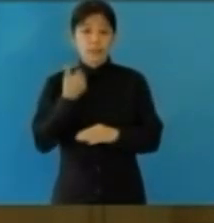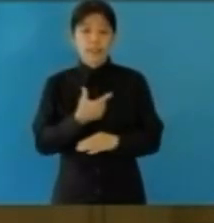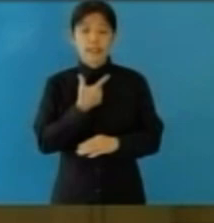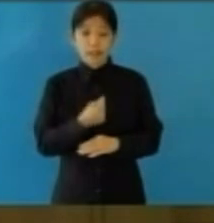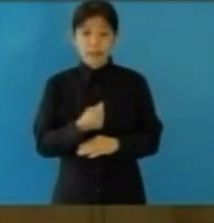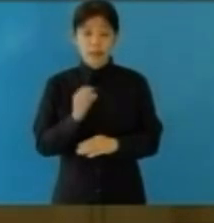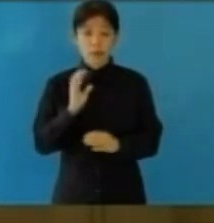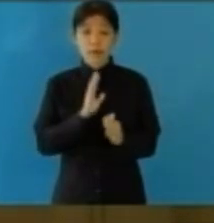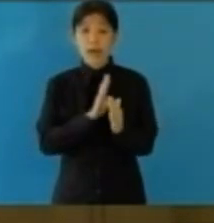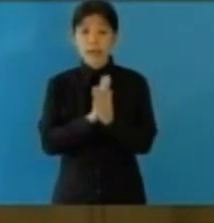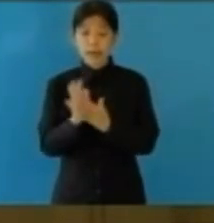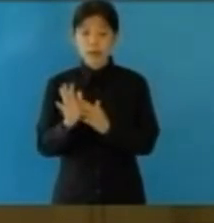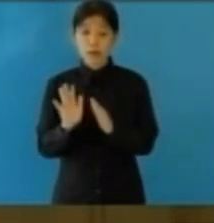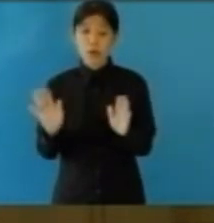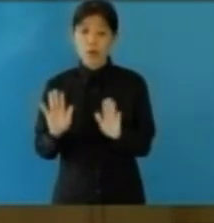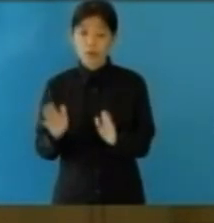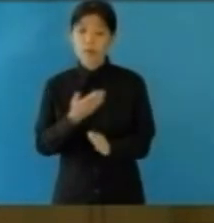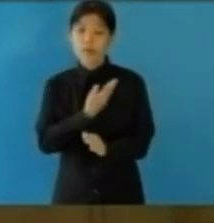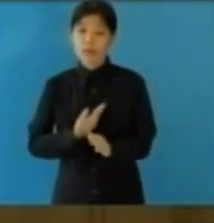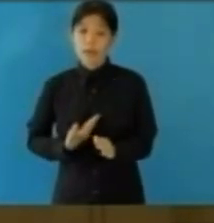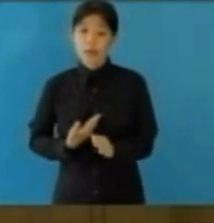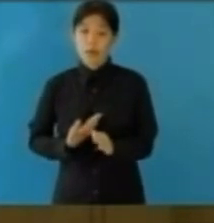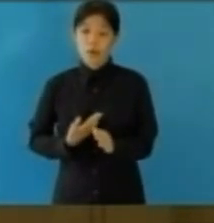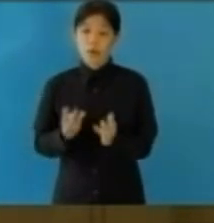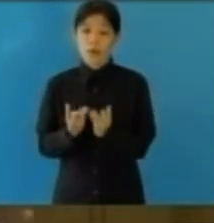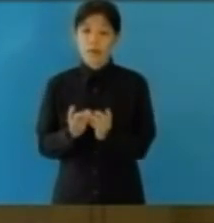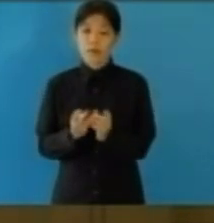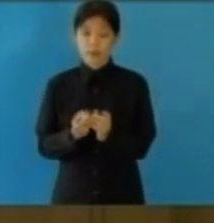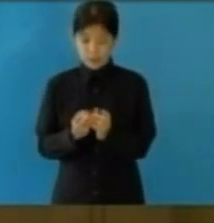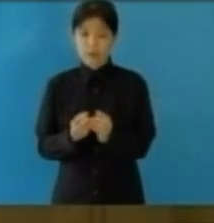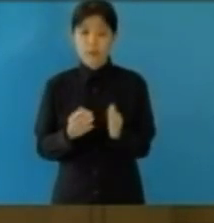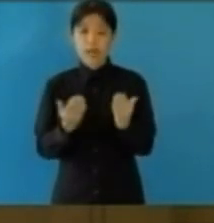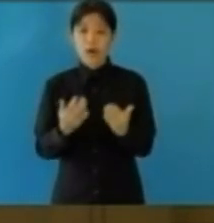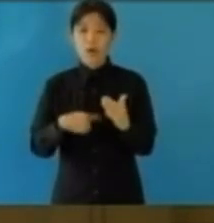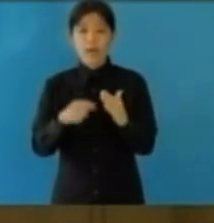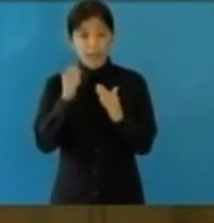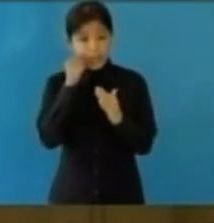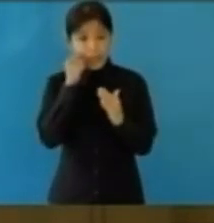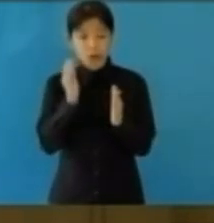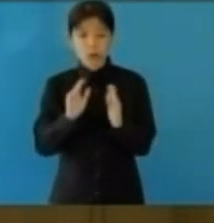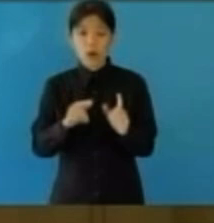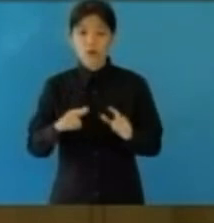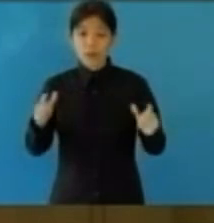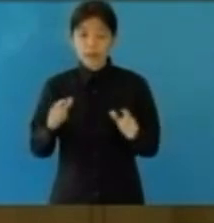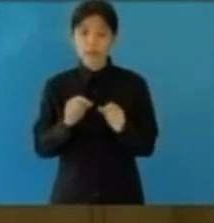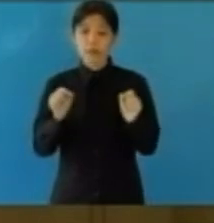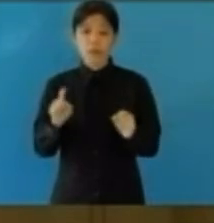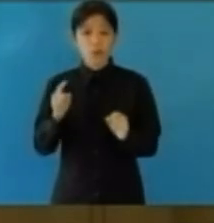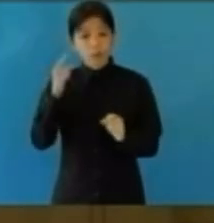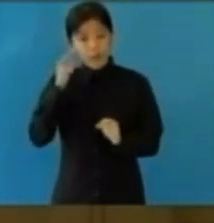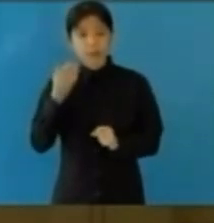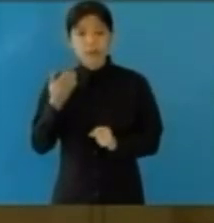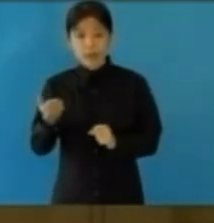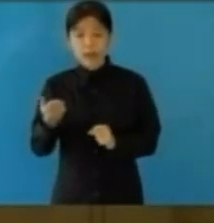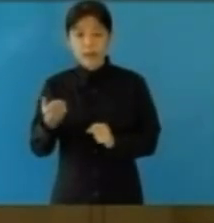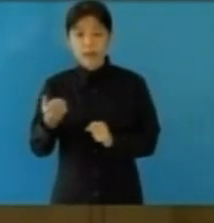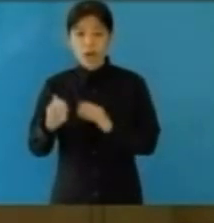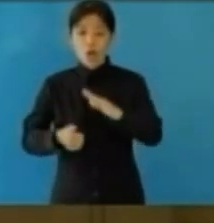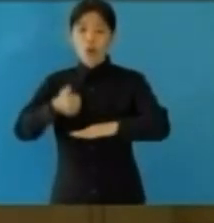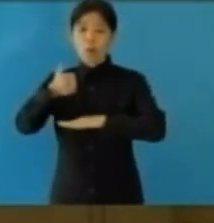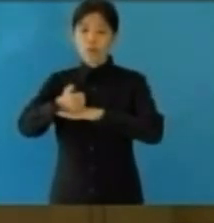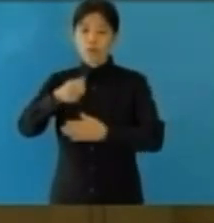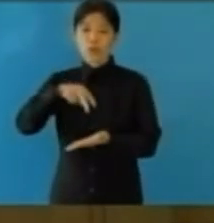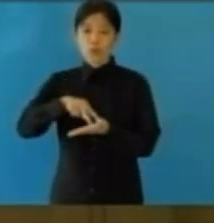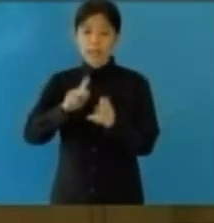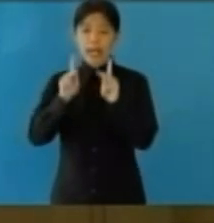本県の児童生徒不登校児童生徒が増え続けているこの現状ですね、どう受け止めているのか。で、教育行政のトップとしてその課題問題に対